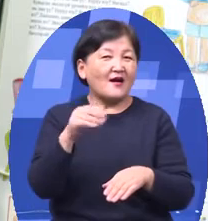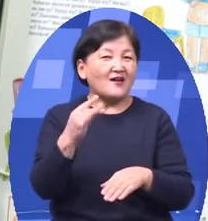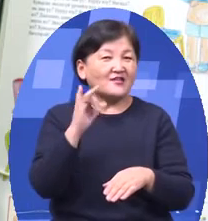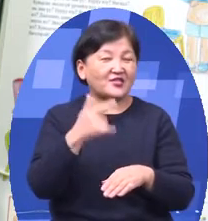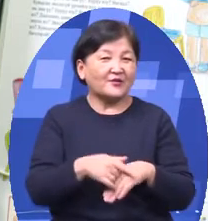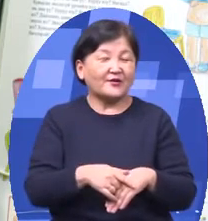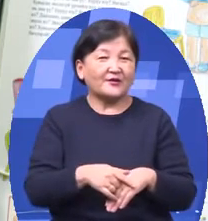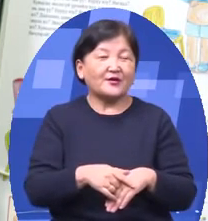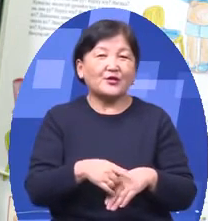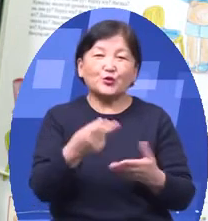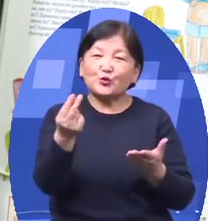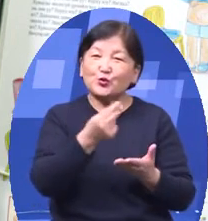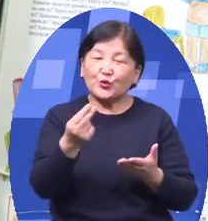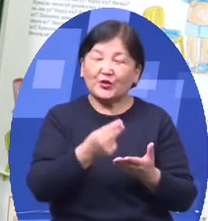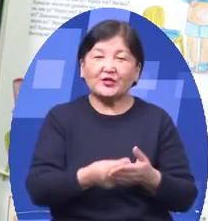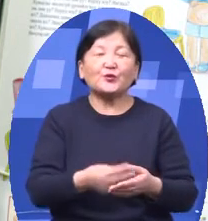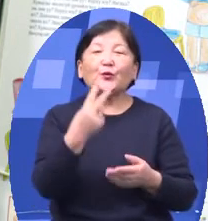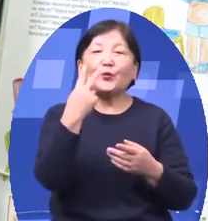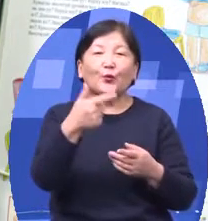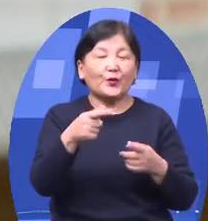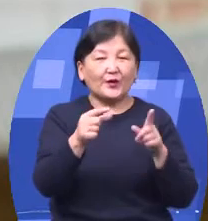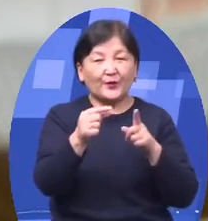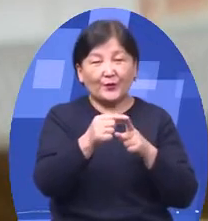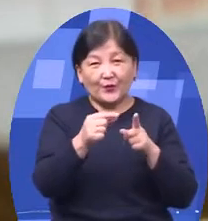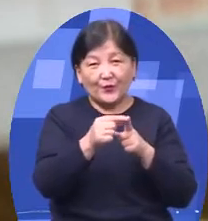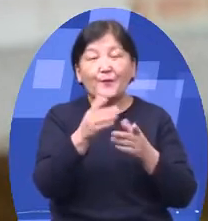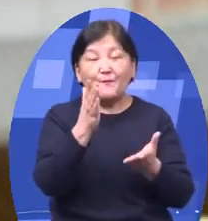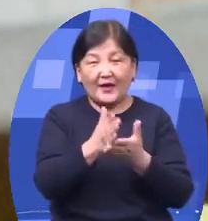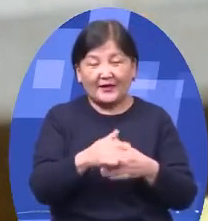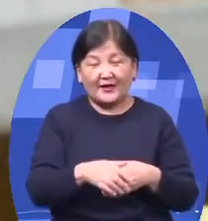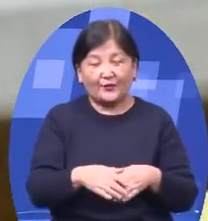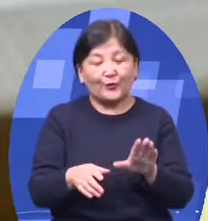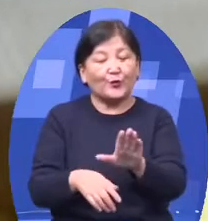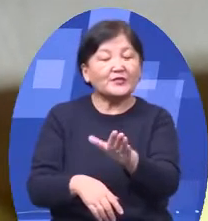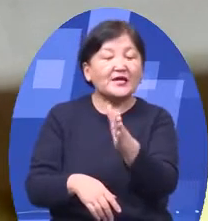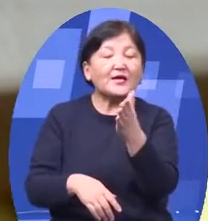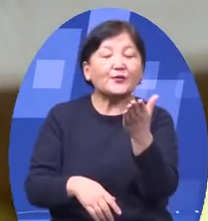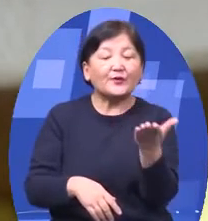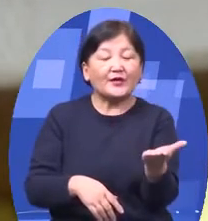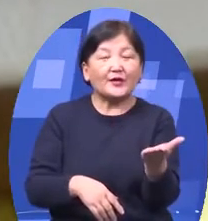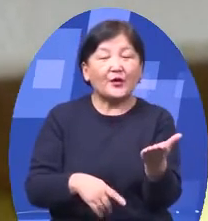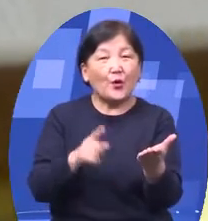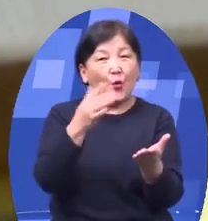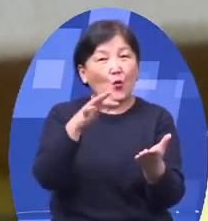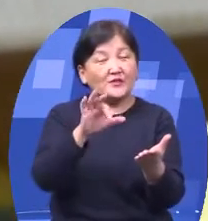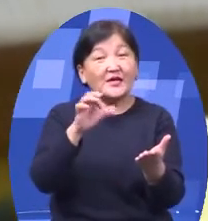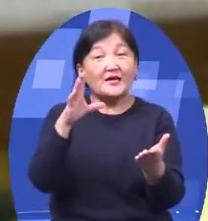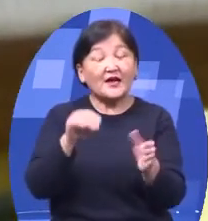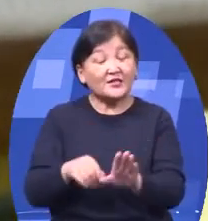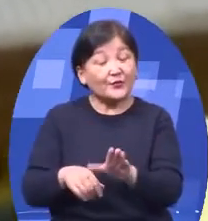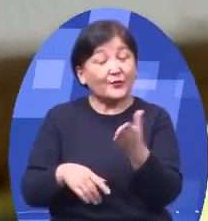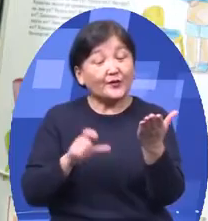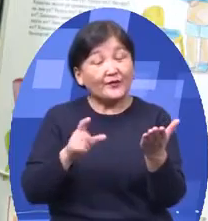Намны гарчиг болох зураг эсвэл үг байх ёстой байх нь. За, тэгвэл хуудсаа эргүүлцгээе. Хуудсаа яаж эргүүлэх